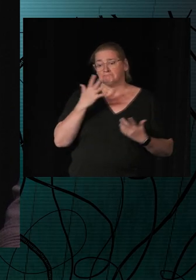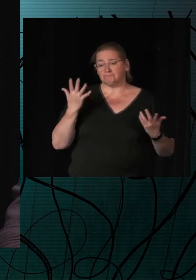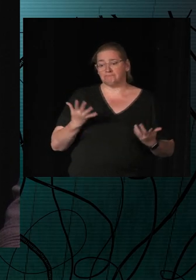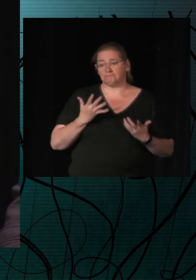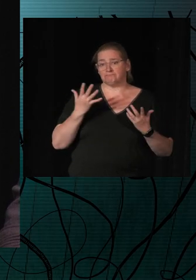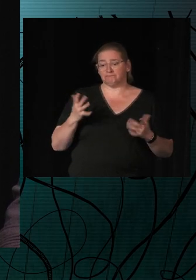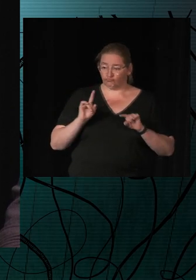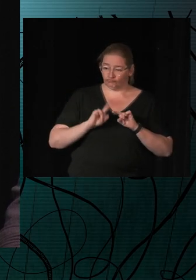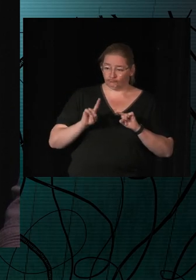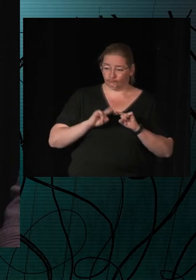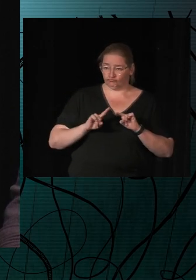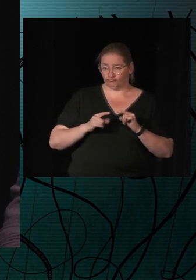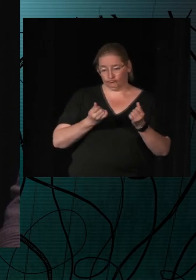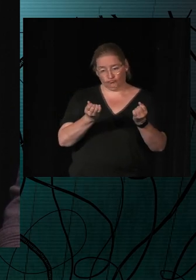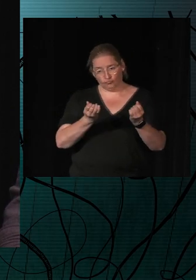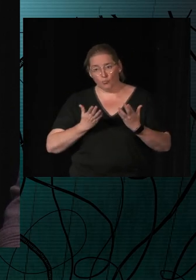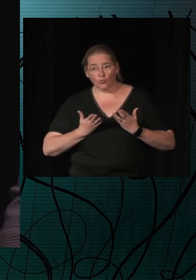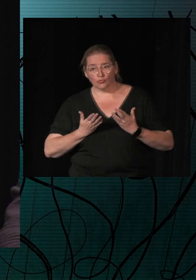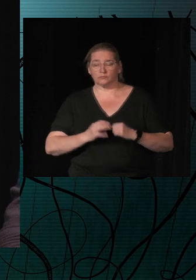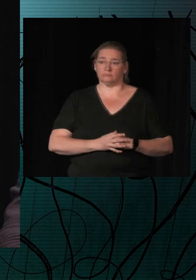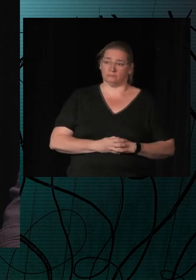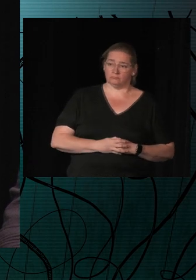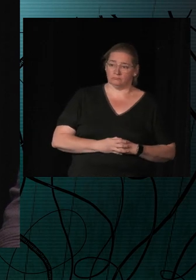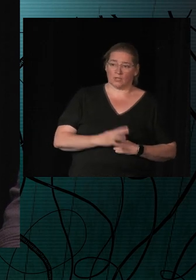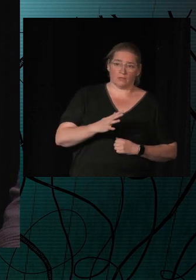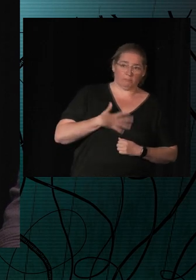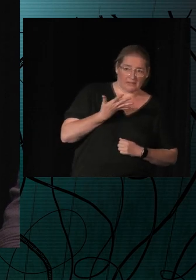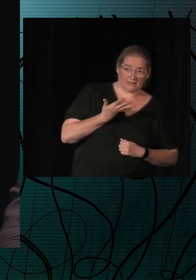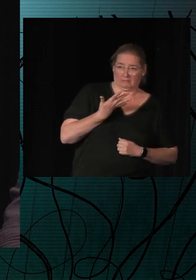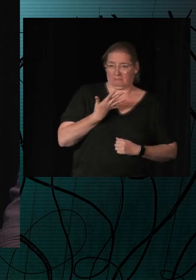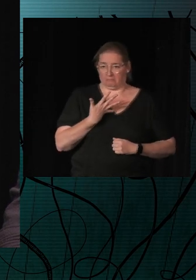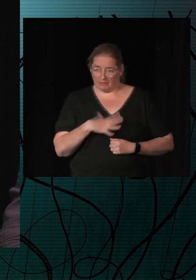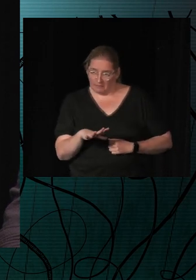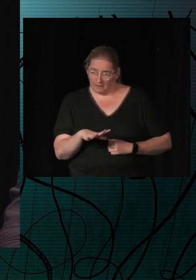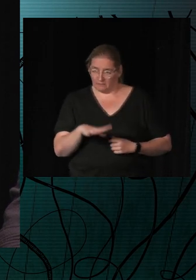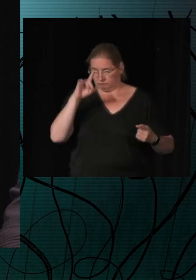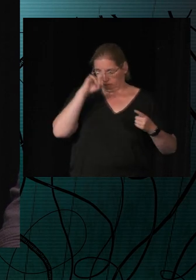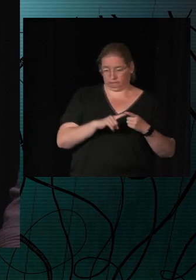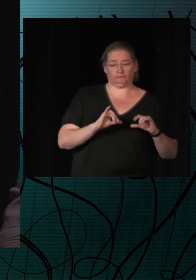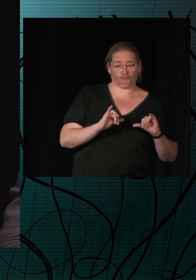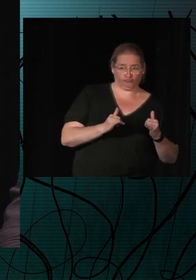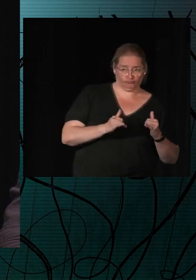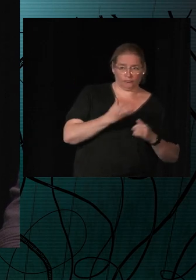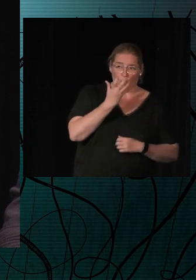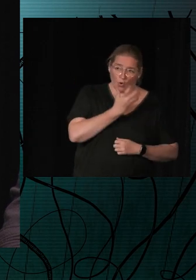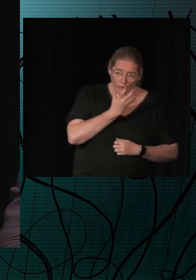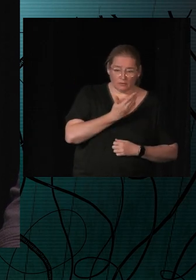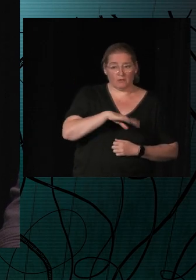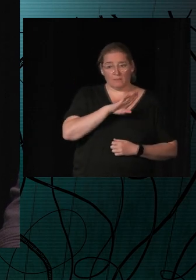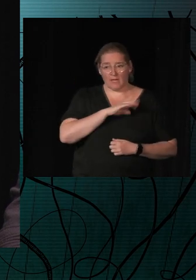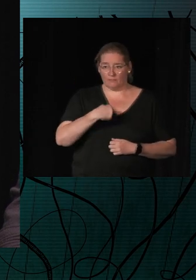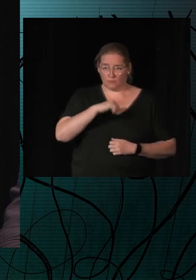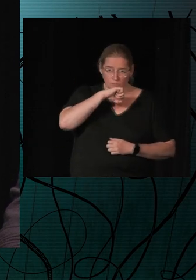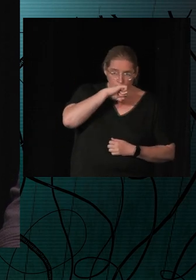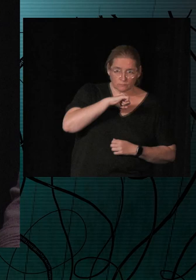viennent et qui sont proposés et après ça me plaît ou non pour le choix des jeux d'horreur soit c'est des goûts personnel